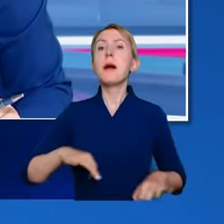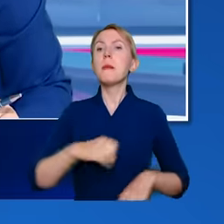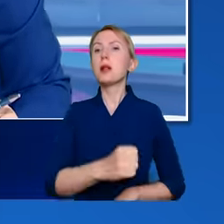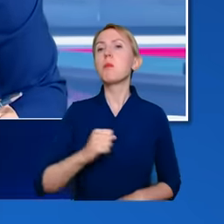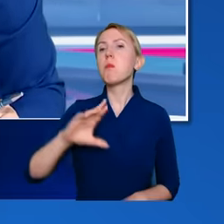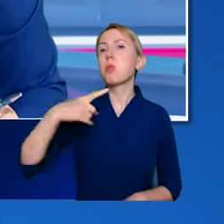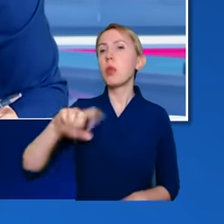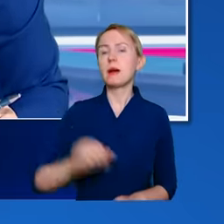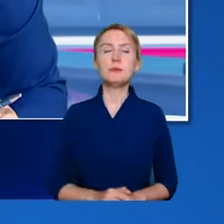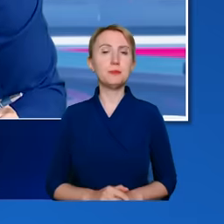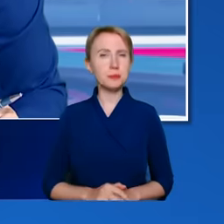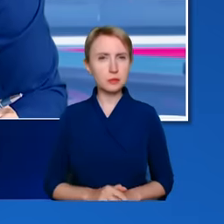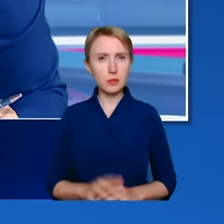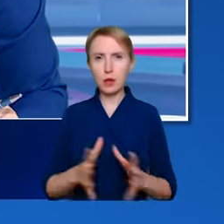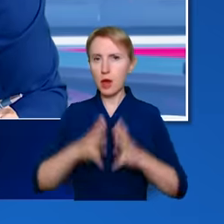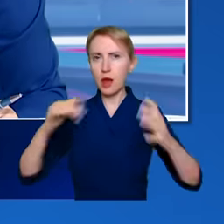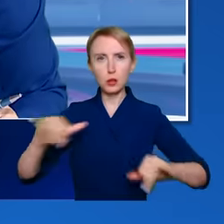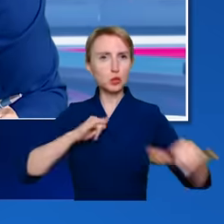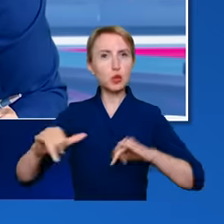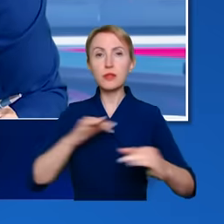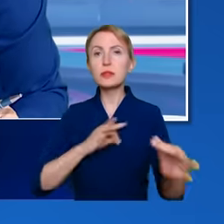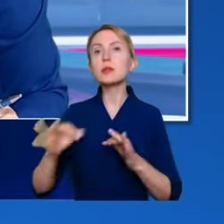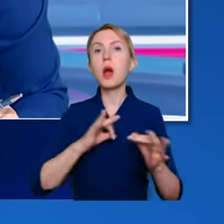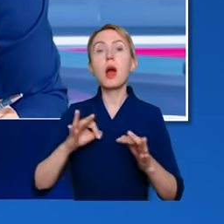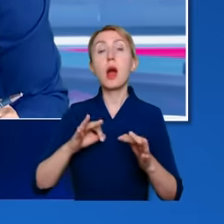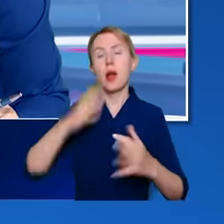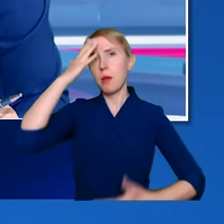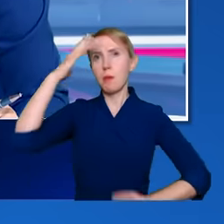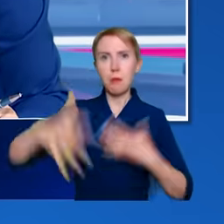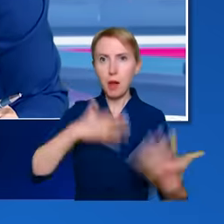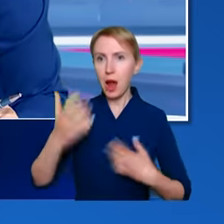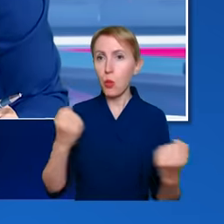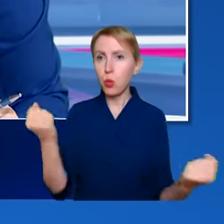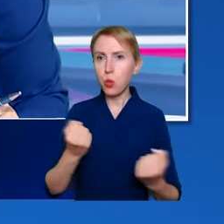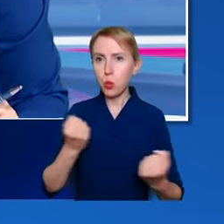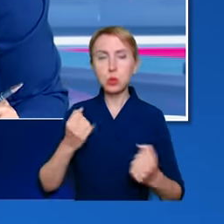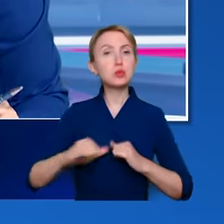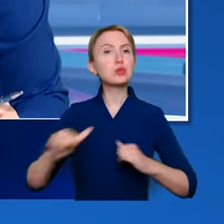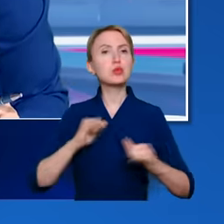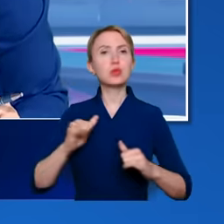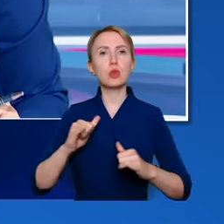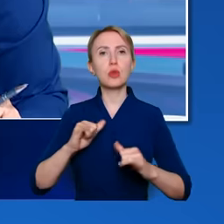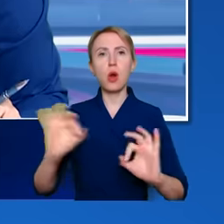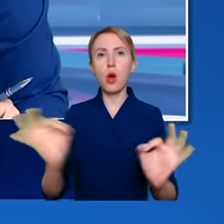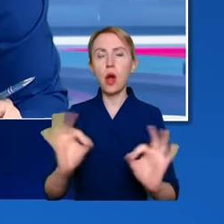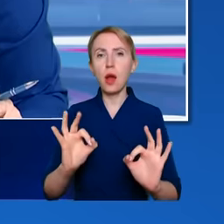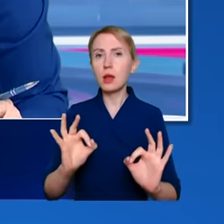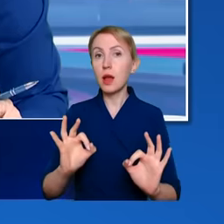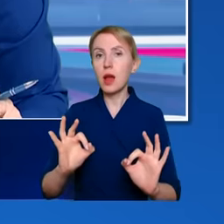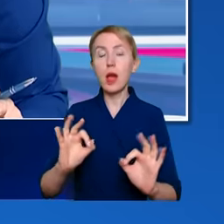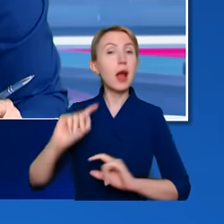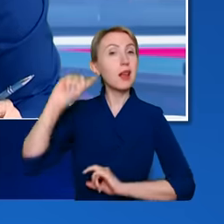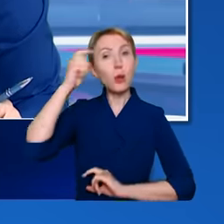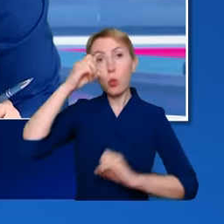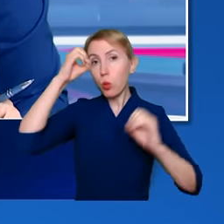To jest największy rząd w historii, ale skala bałaganu, jaka jest w tym rządzie, jest nieprawdopodobna, ale kulminacją tego